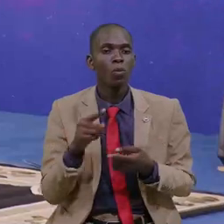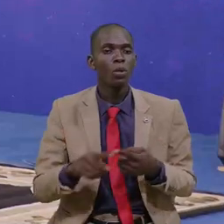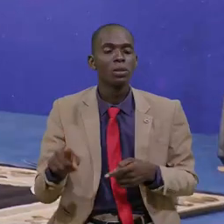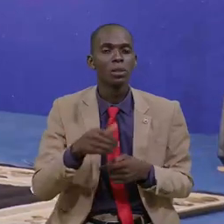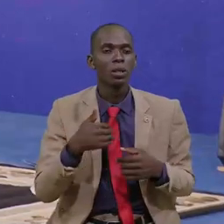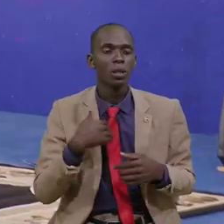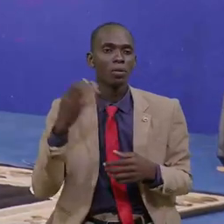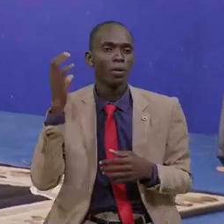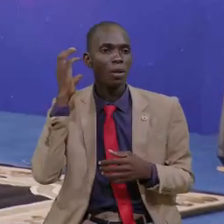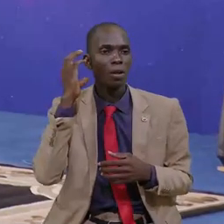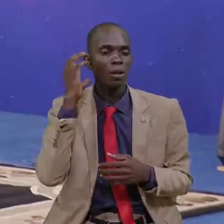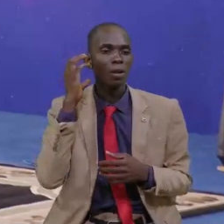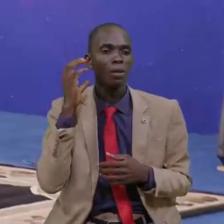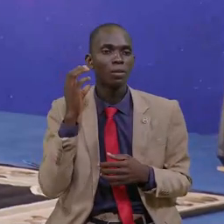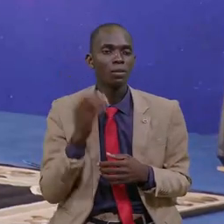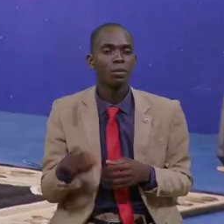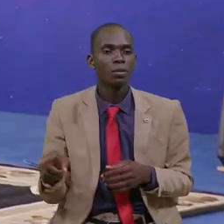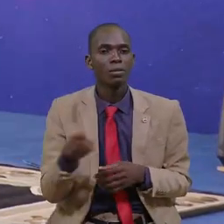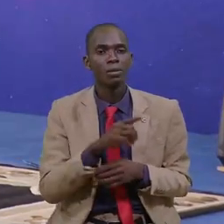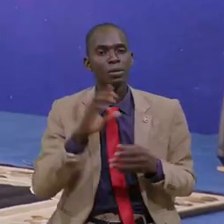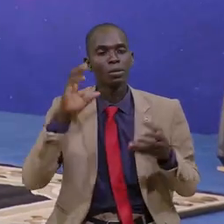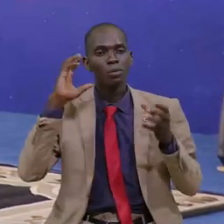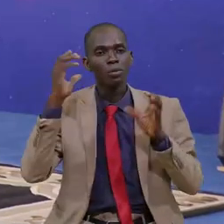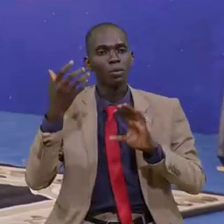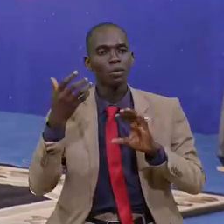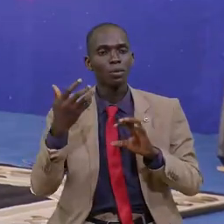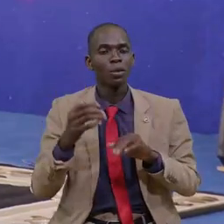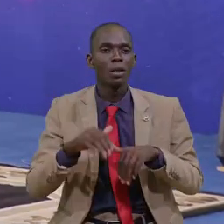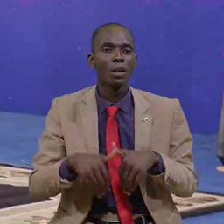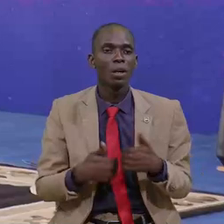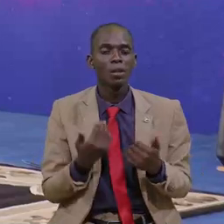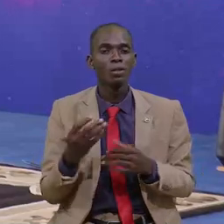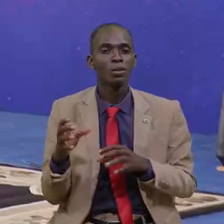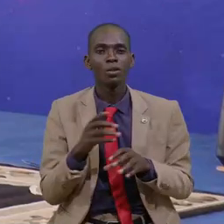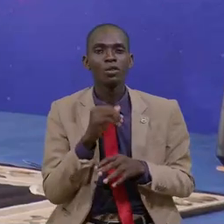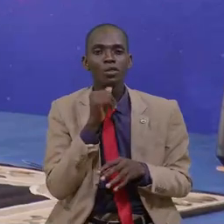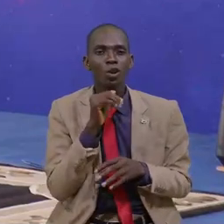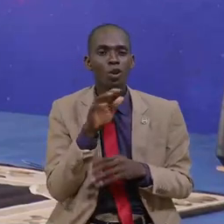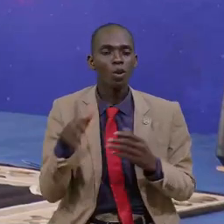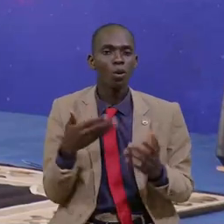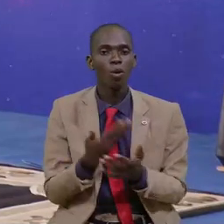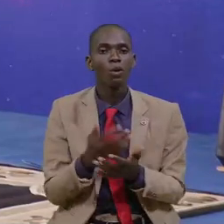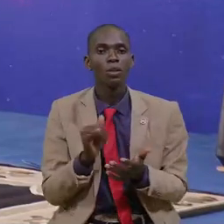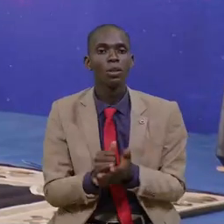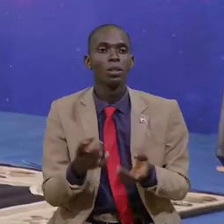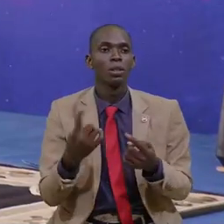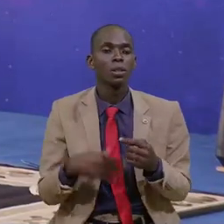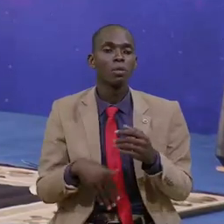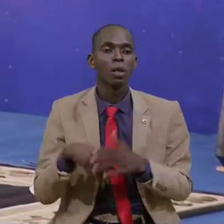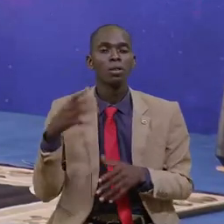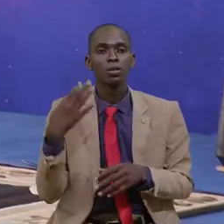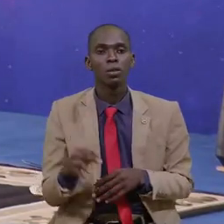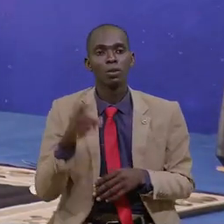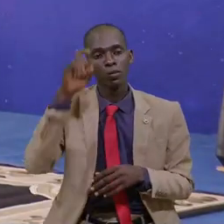Qui furent en effet ceux qui se révoltèrent après l'avoir entendu? Sinon tous ceux qui étaient sortis